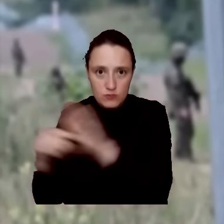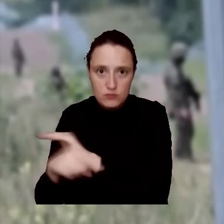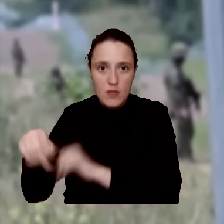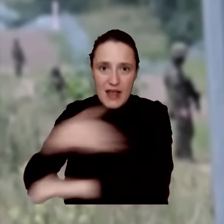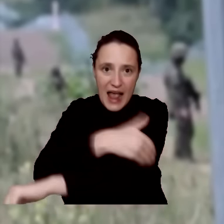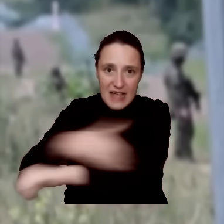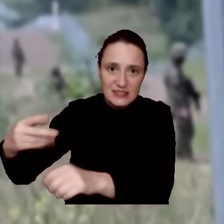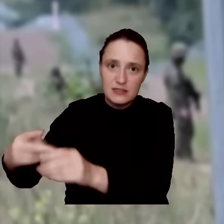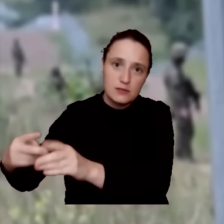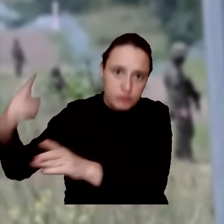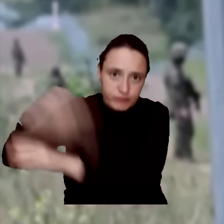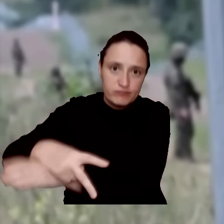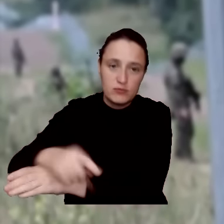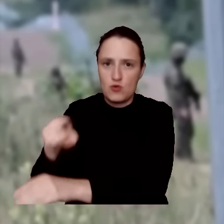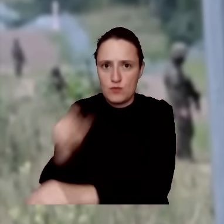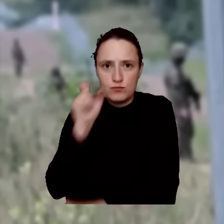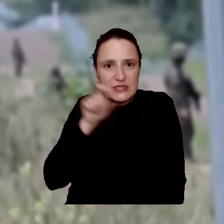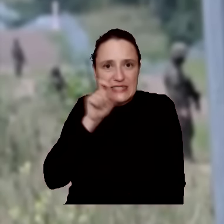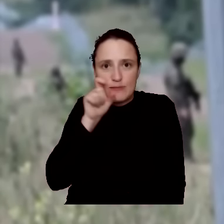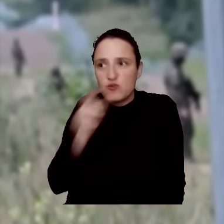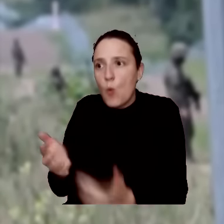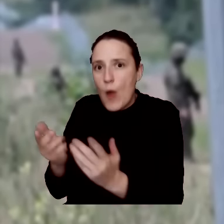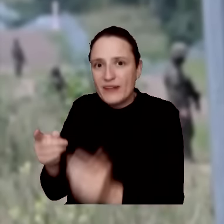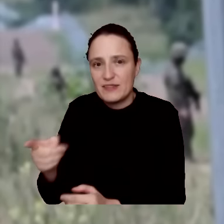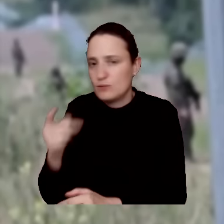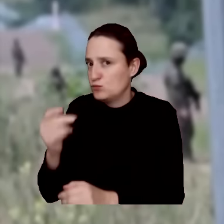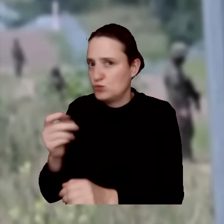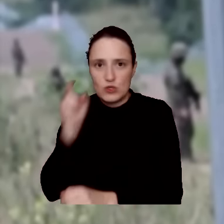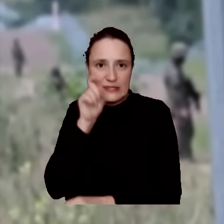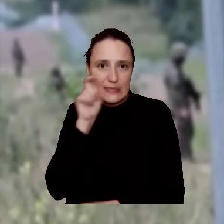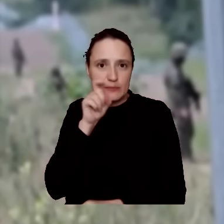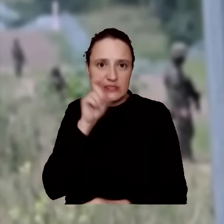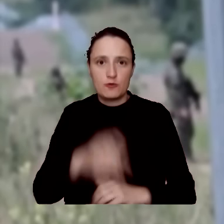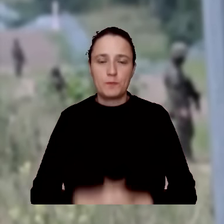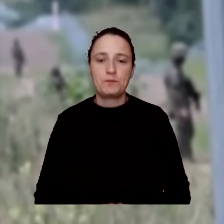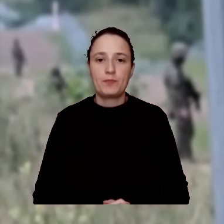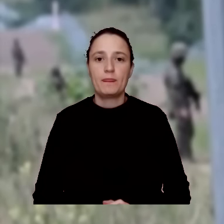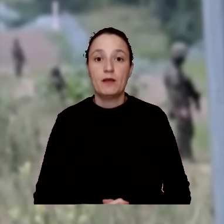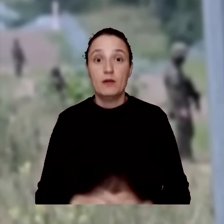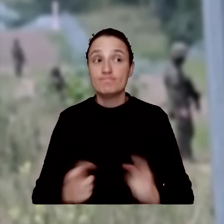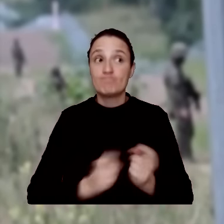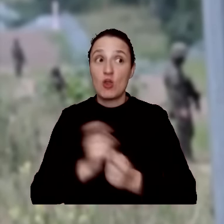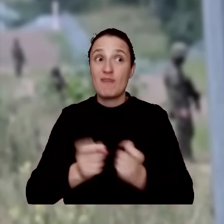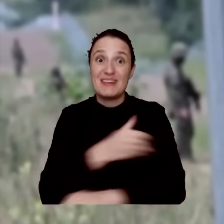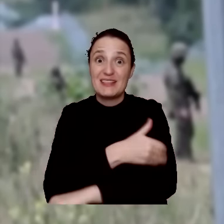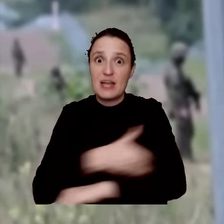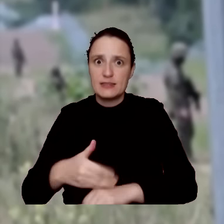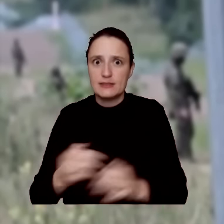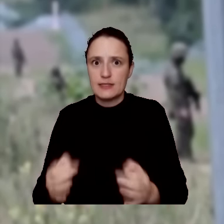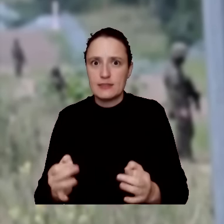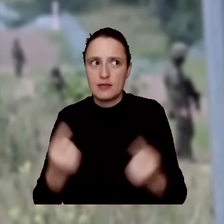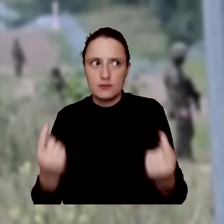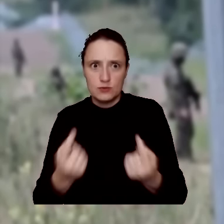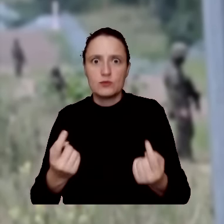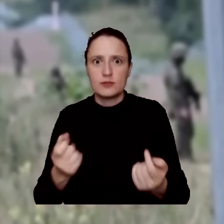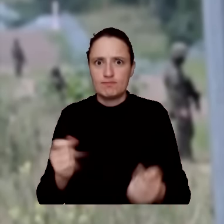prawa, jest przestępstwem. I teraz tak, mamy ten konflikt na granicy, mamy ten problem graniczny